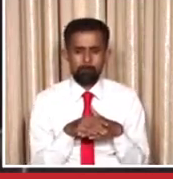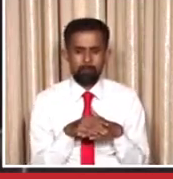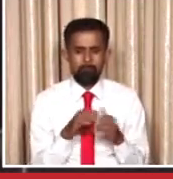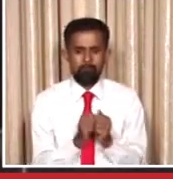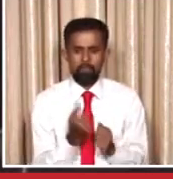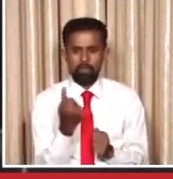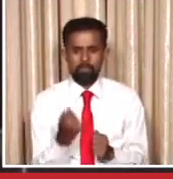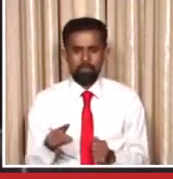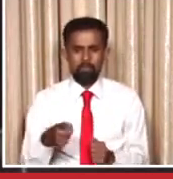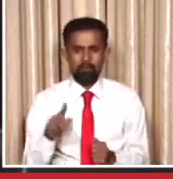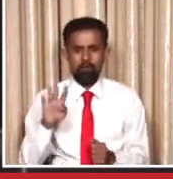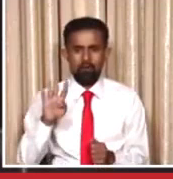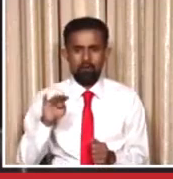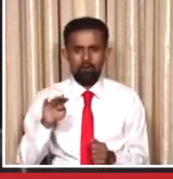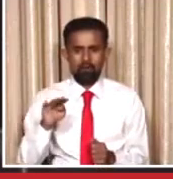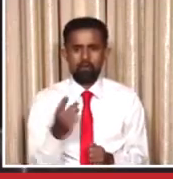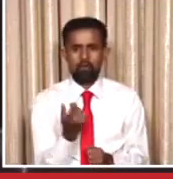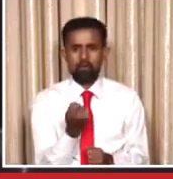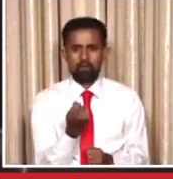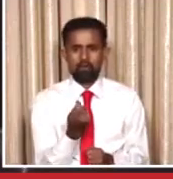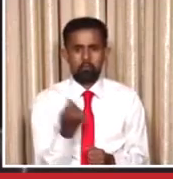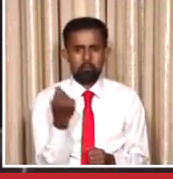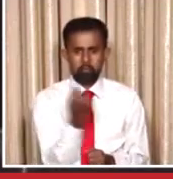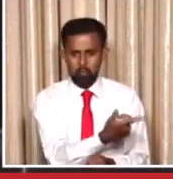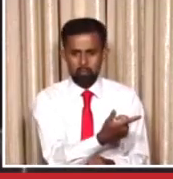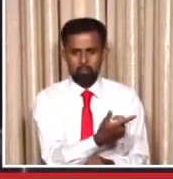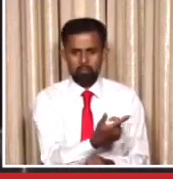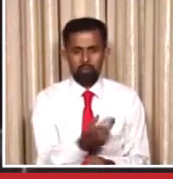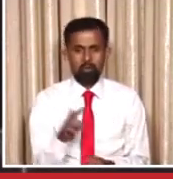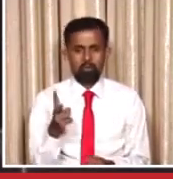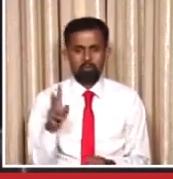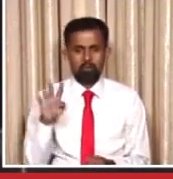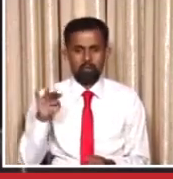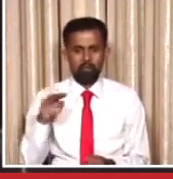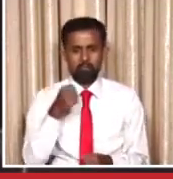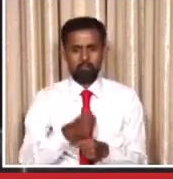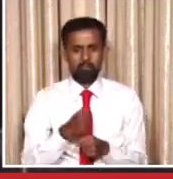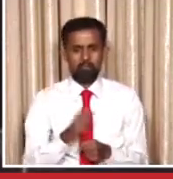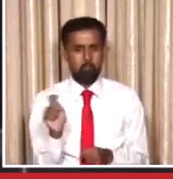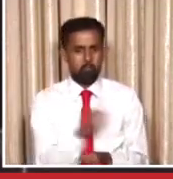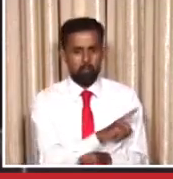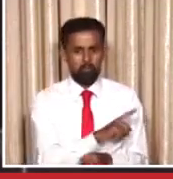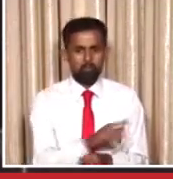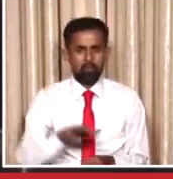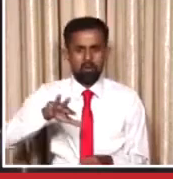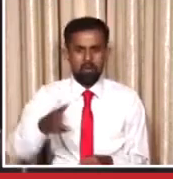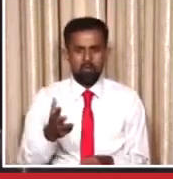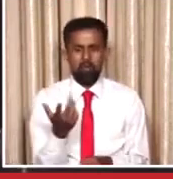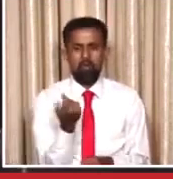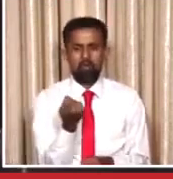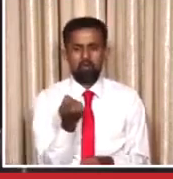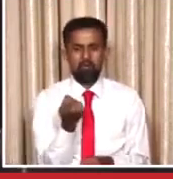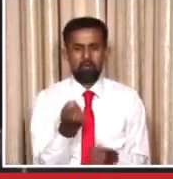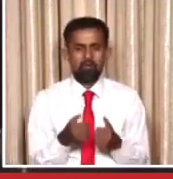1140 ரூபாய் வழங்குகிறார்கள். அதில் 240 ரூபாய் அரசாங்கத்துக்கு வழங்கினால் ஒரு 900 ரூபாய் தான் அவர்களுக்கு